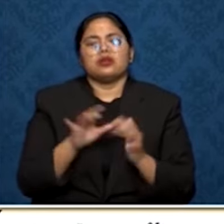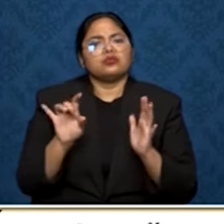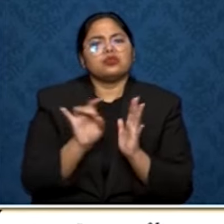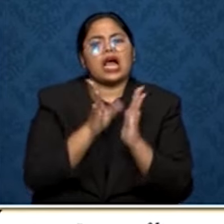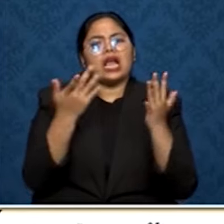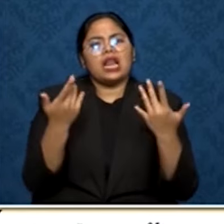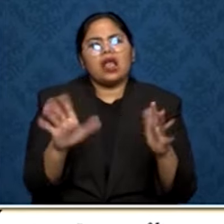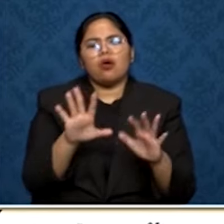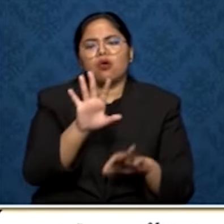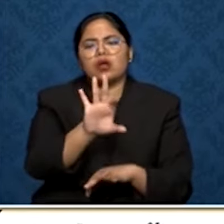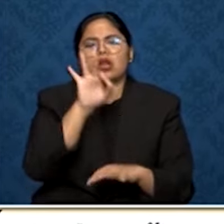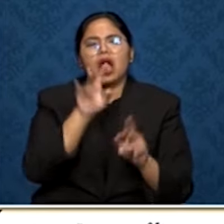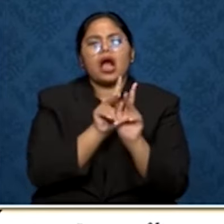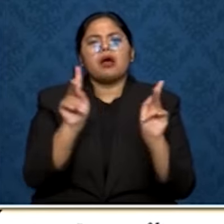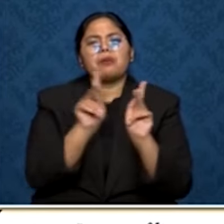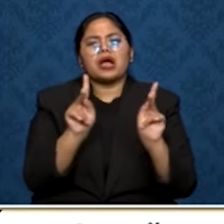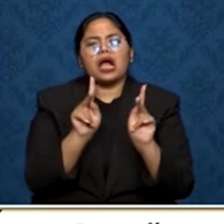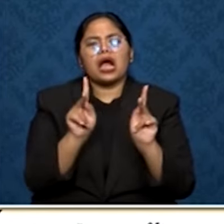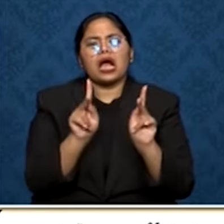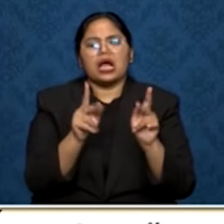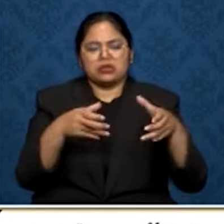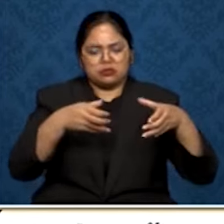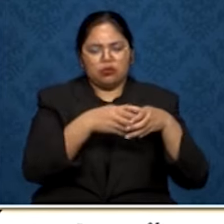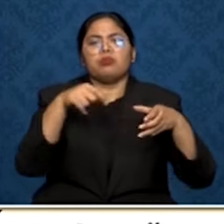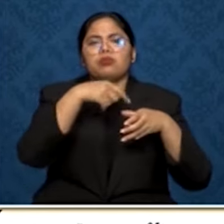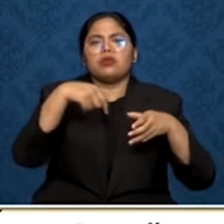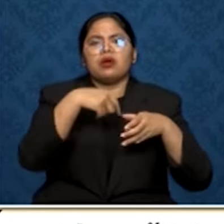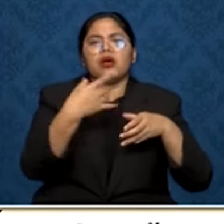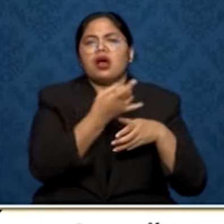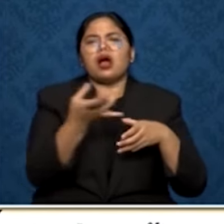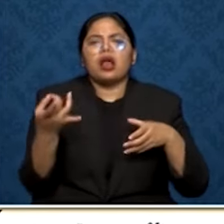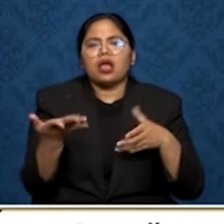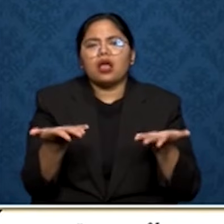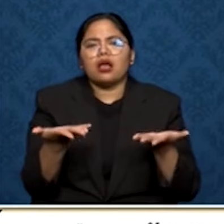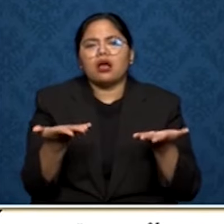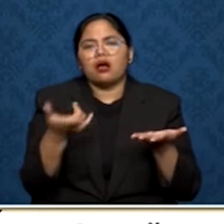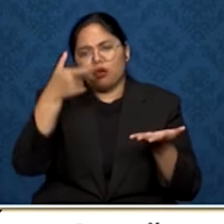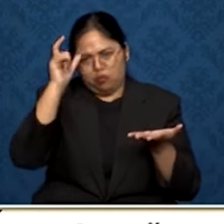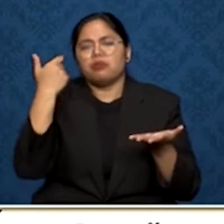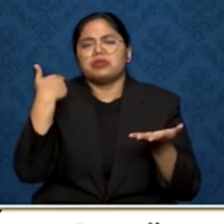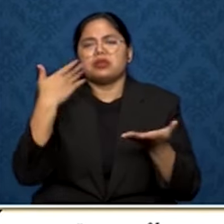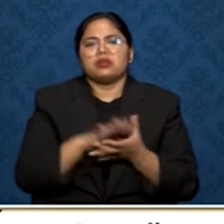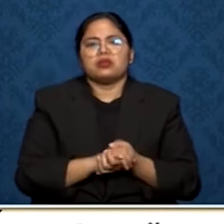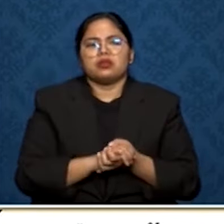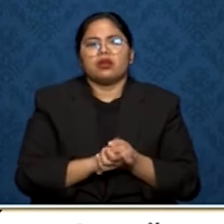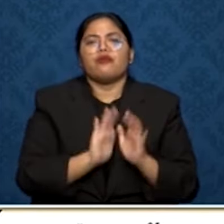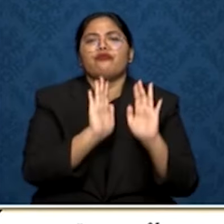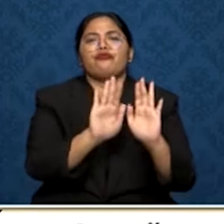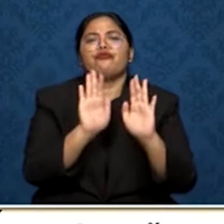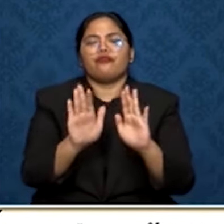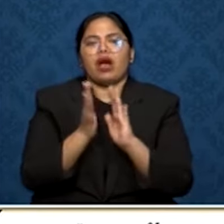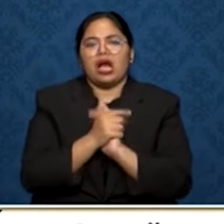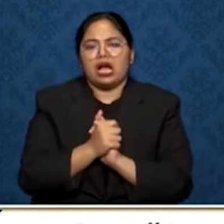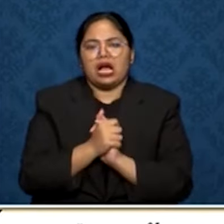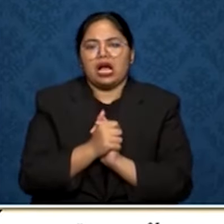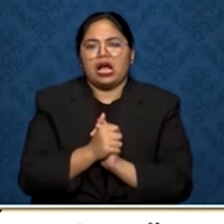คดเลือกกรรมการสัส่นอันุกรกเห่านี้คือ เช่นไรนะครับแล้ผมขอฝากนะครับ่าเป็หักการ 4 O ที่